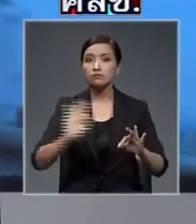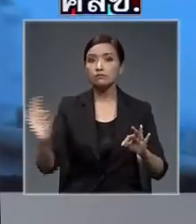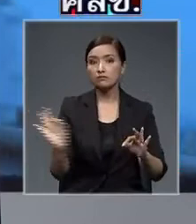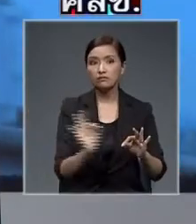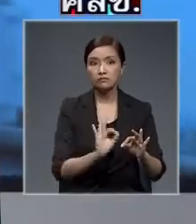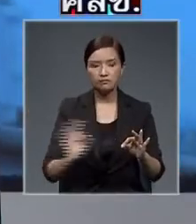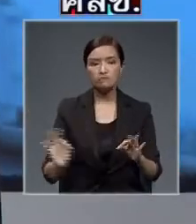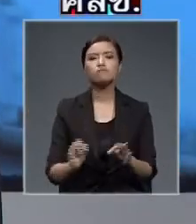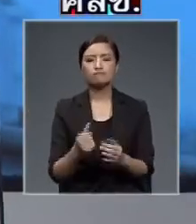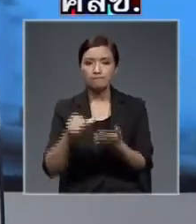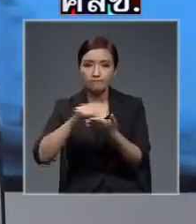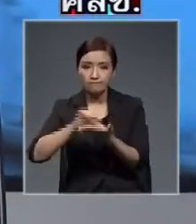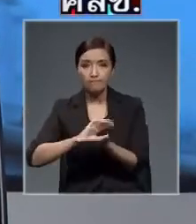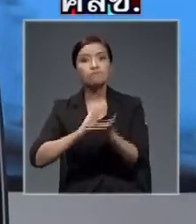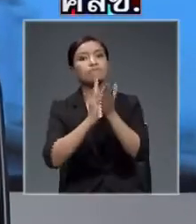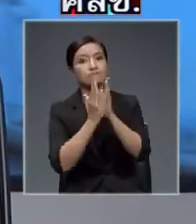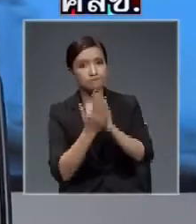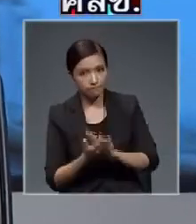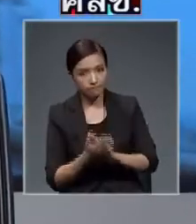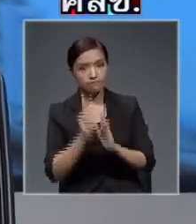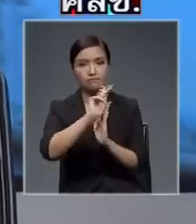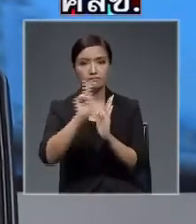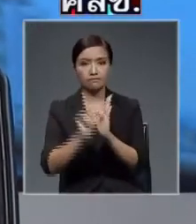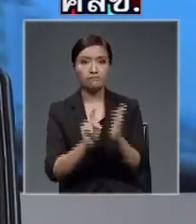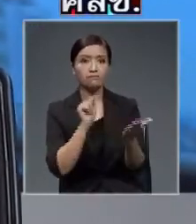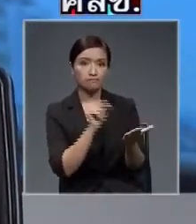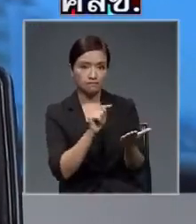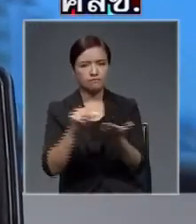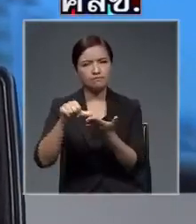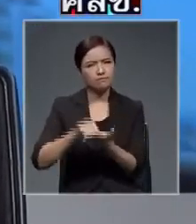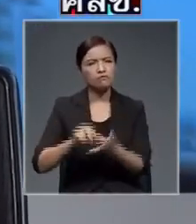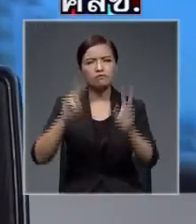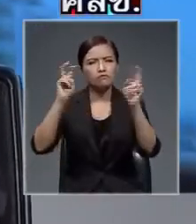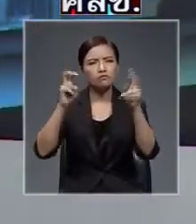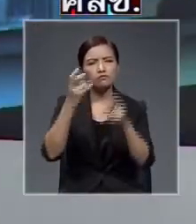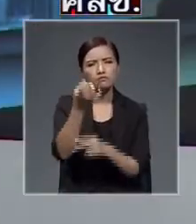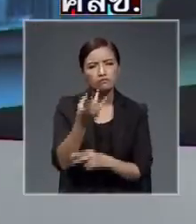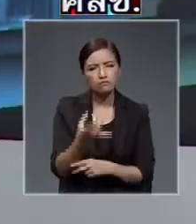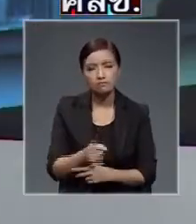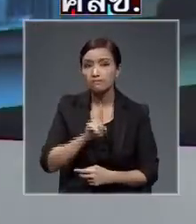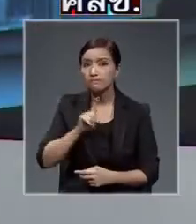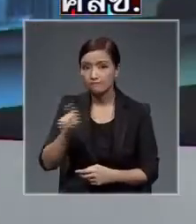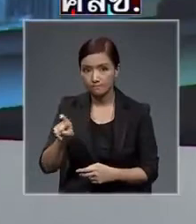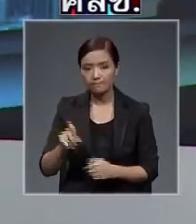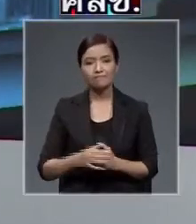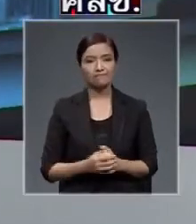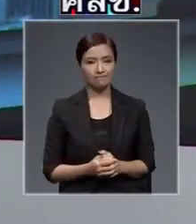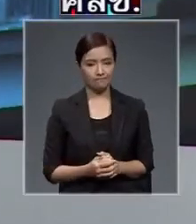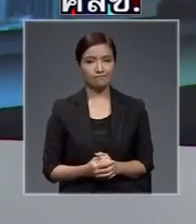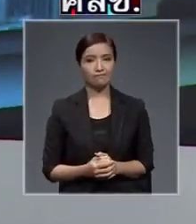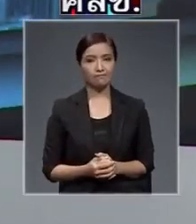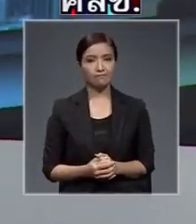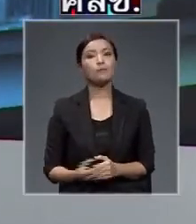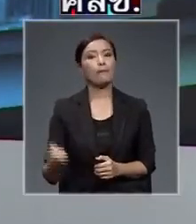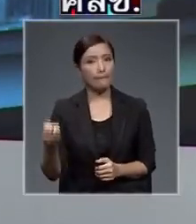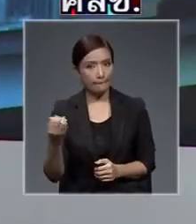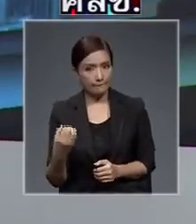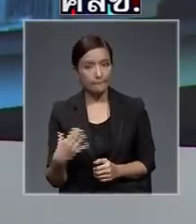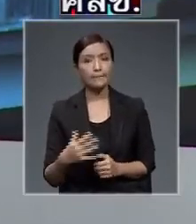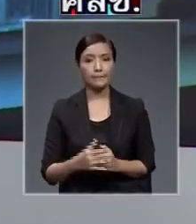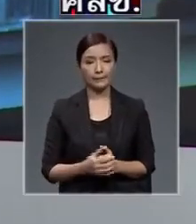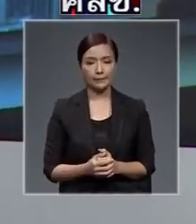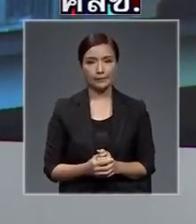ที่มีการปรับปรุงในตัวบทกฎหมายฉบับนี้คือเรื่องอะไรบ้างคะ ค่ะก็เรื่